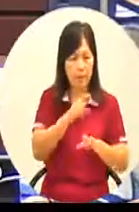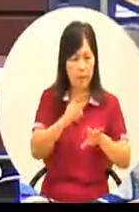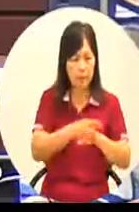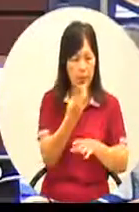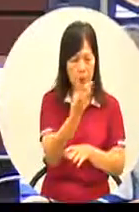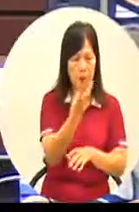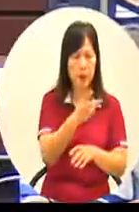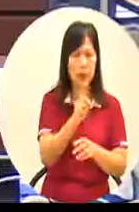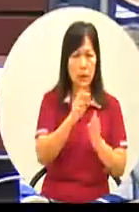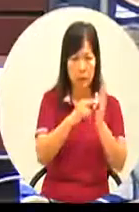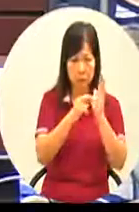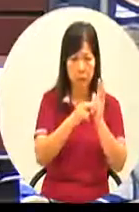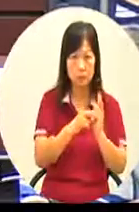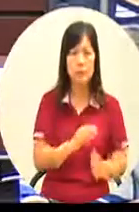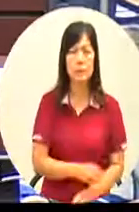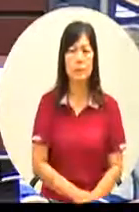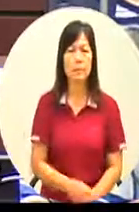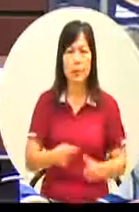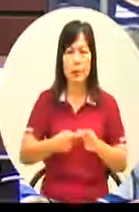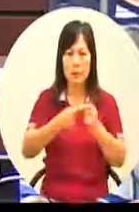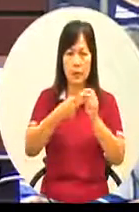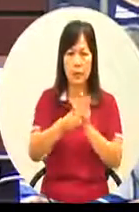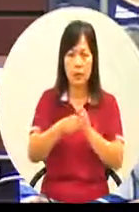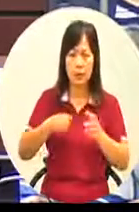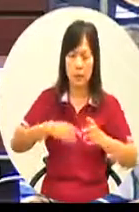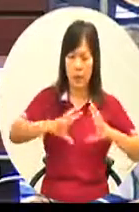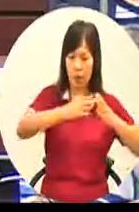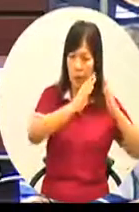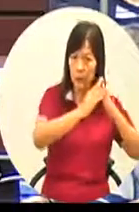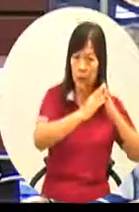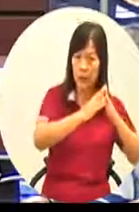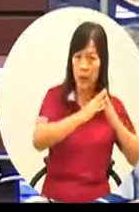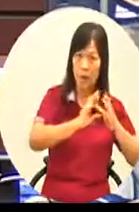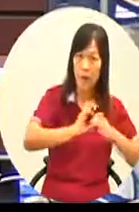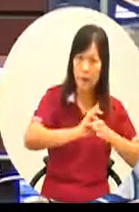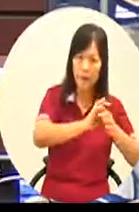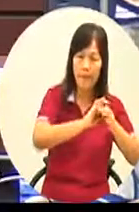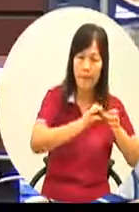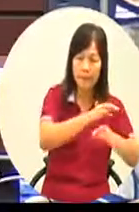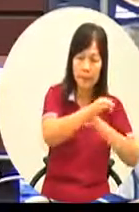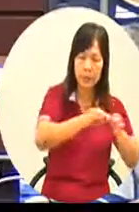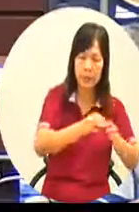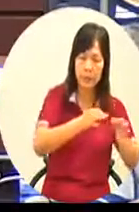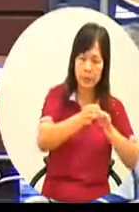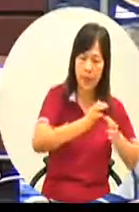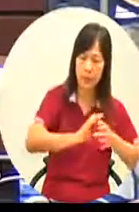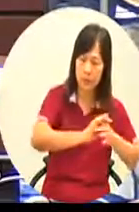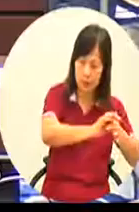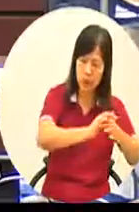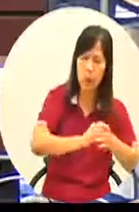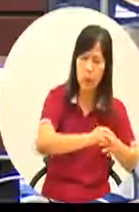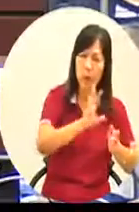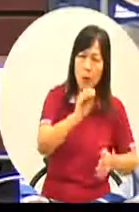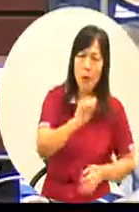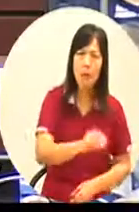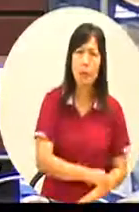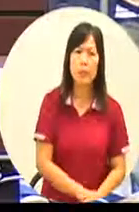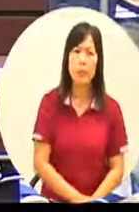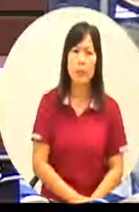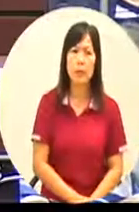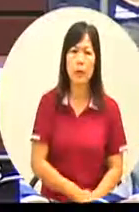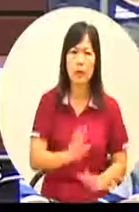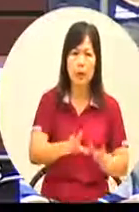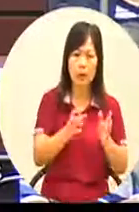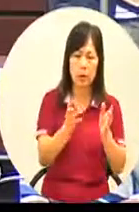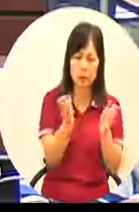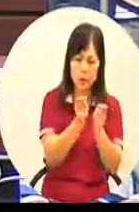哈，一个是跟新南向国家如何进行经贸的交往。其实像尤其是我们最近办了一个